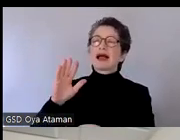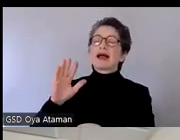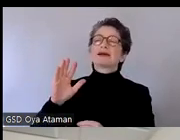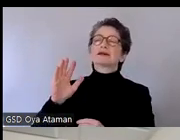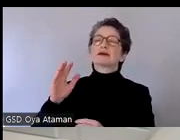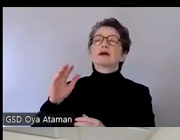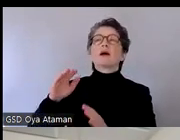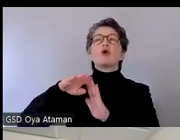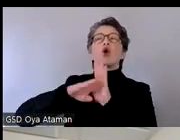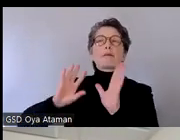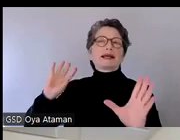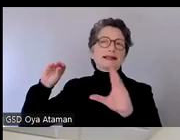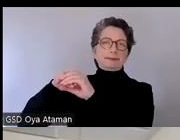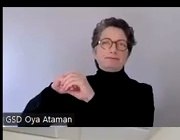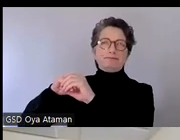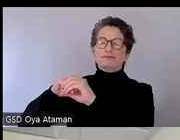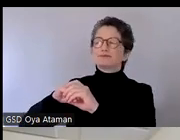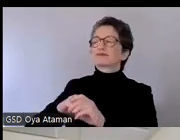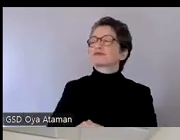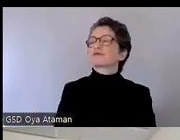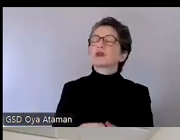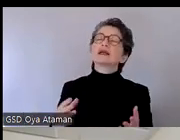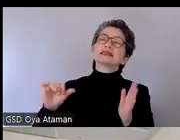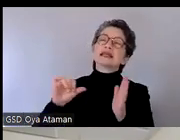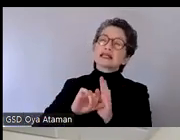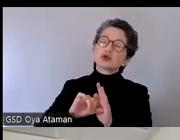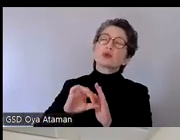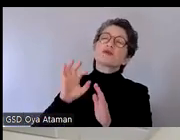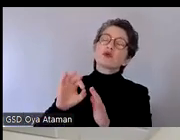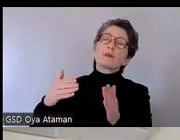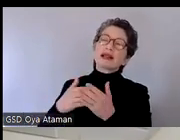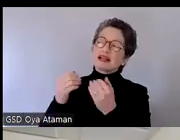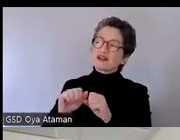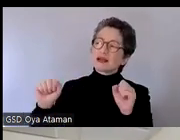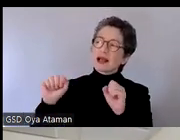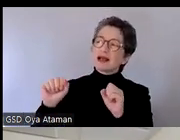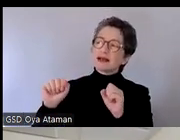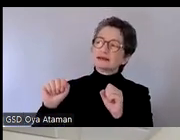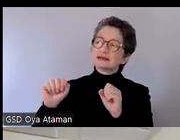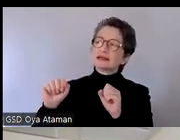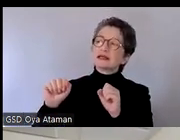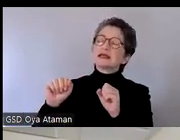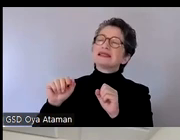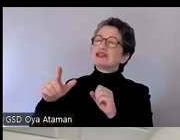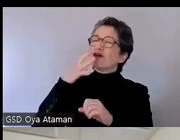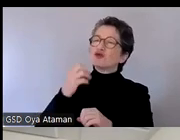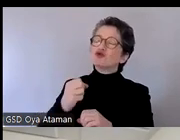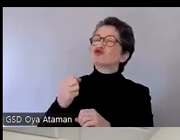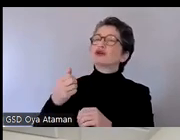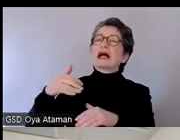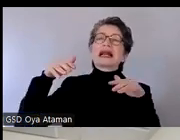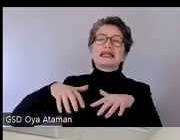EU Zentrum für Barrierefreiheit strebt an, Ressourcen als auch